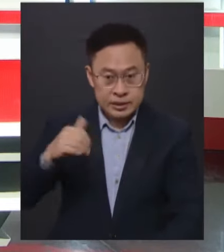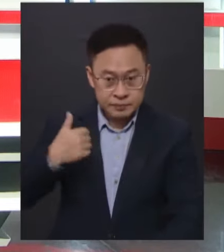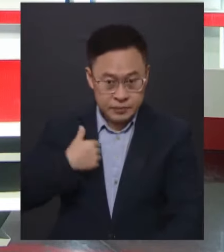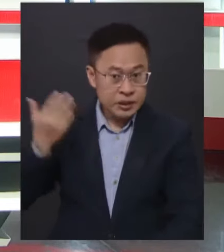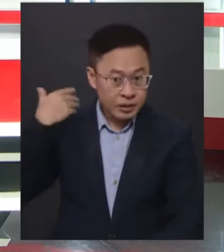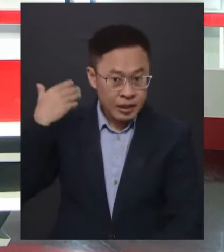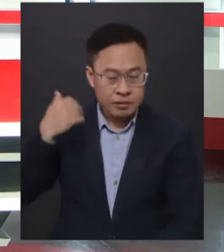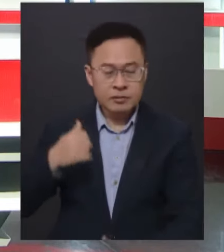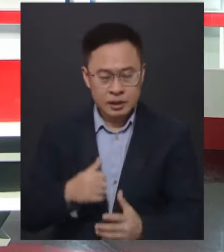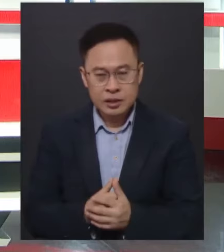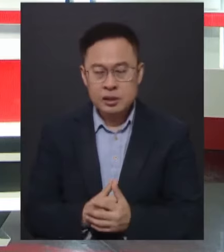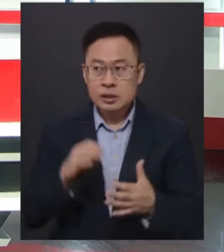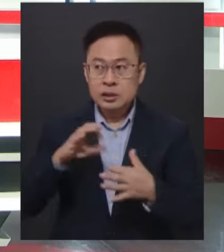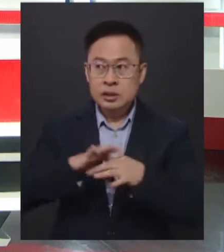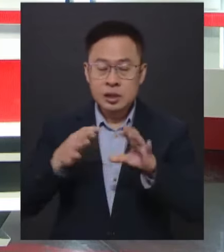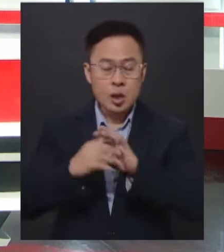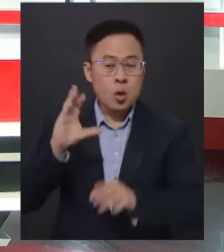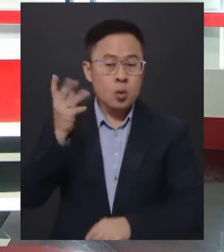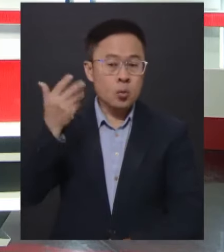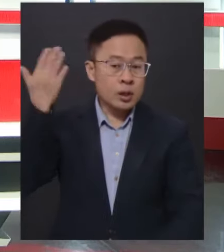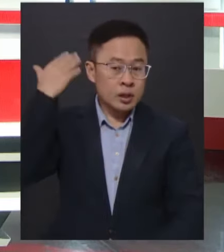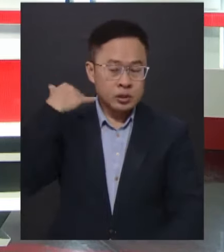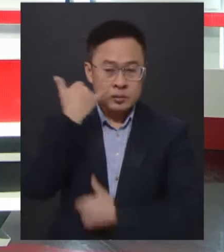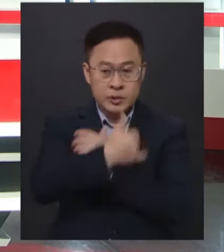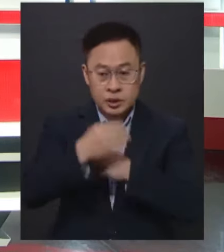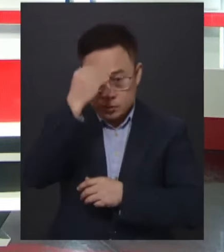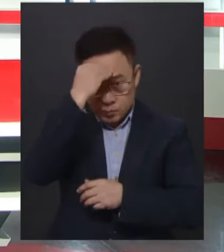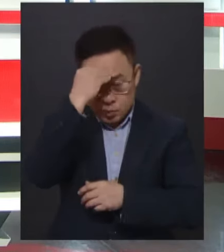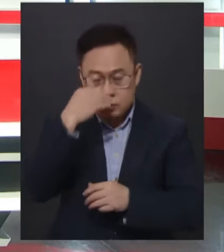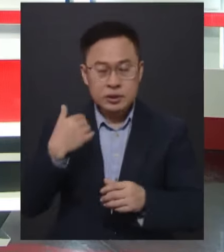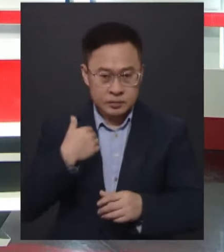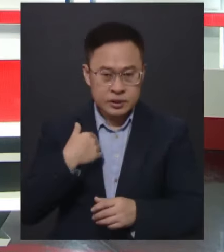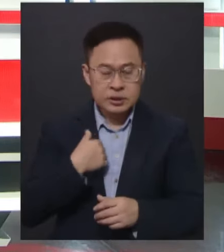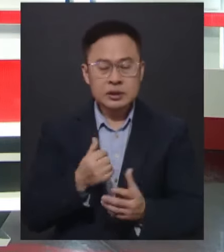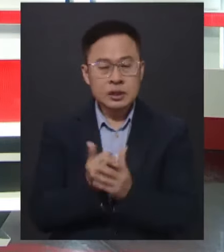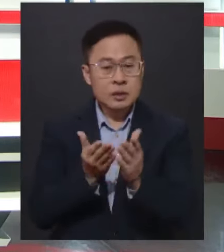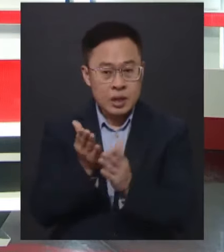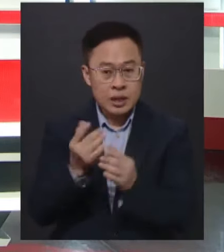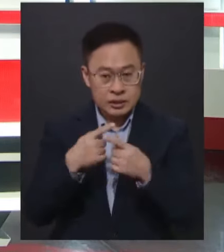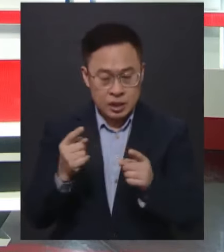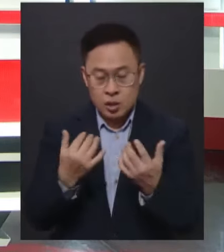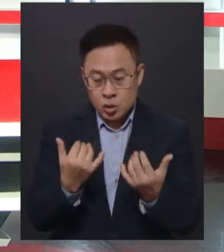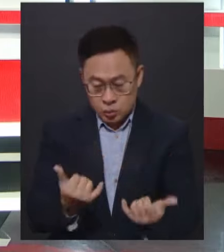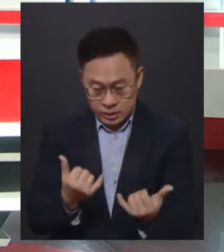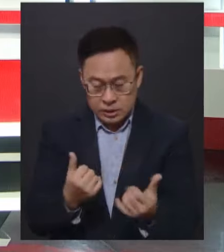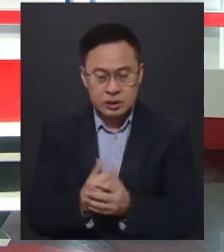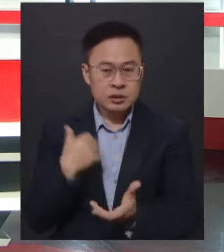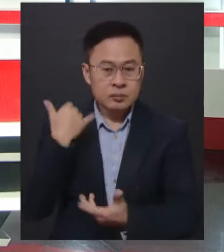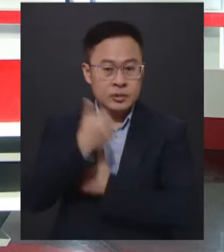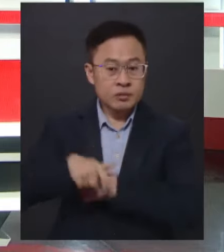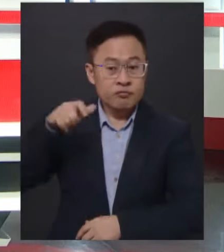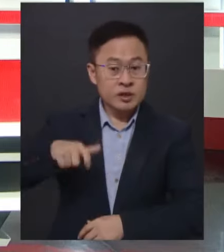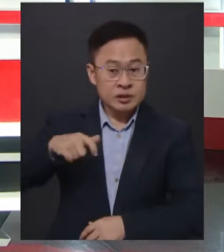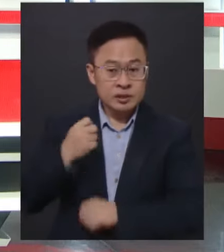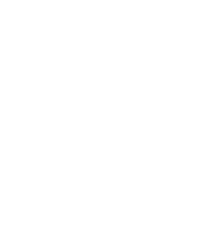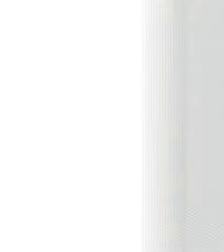ต่ย้อนกลับไปในโอลิมปิกครั้งที่ผ่านมาเองนะคะแต่ว่าเรื่องของเหรียญรางวัลเนี่ยเดี๋ยวปีนี้เราไปลุ้นกันต่อที่โอลิมปิกเกม2024ที่ป